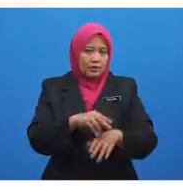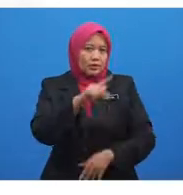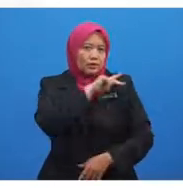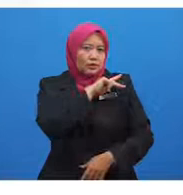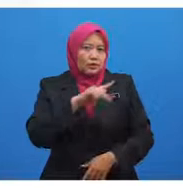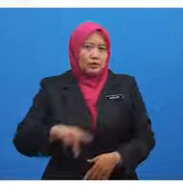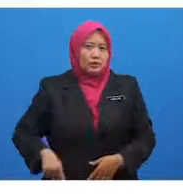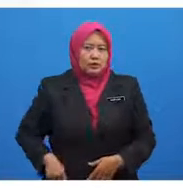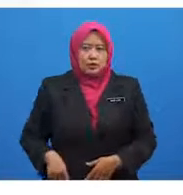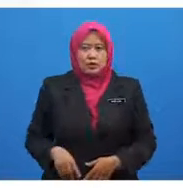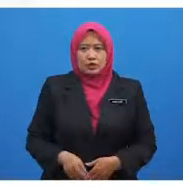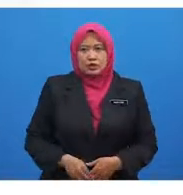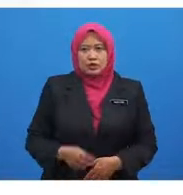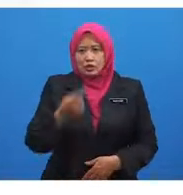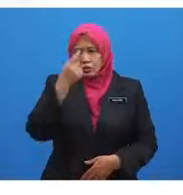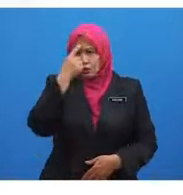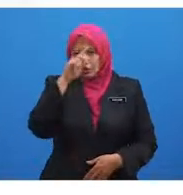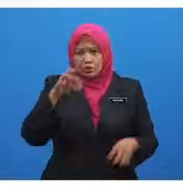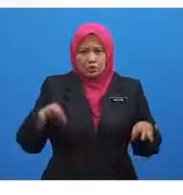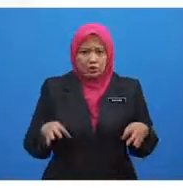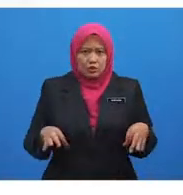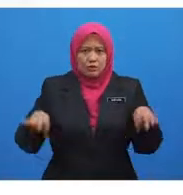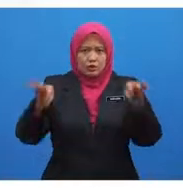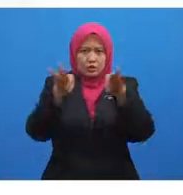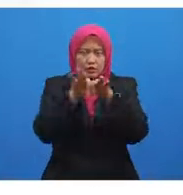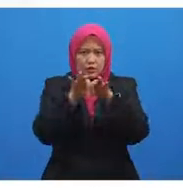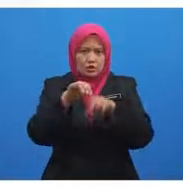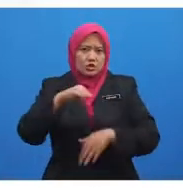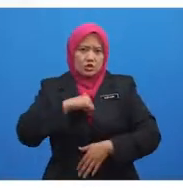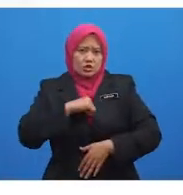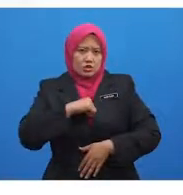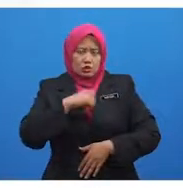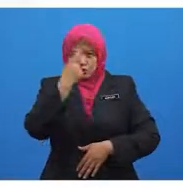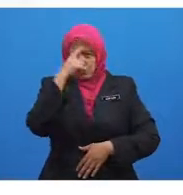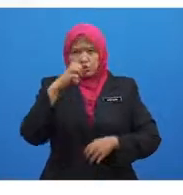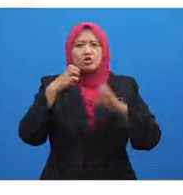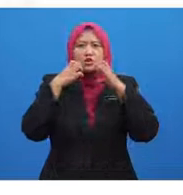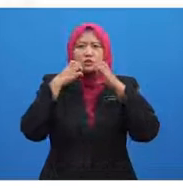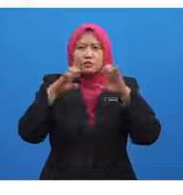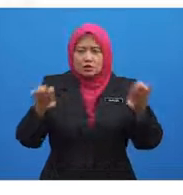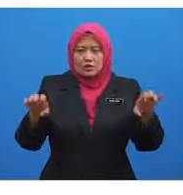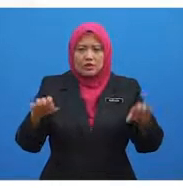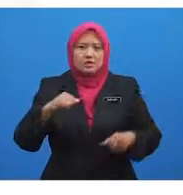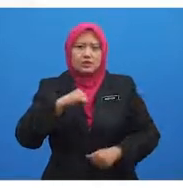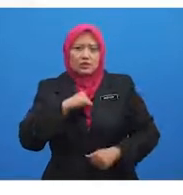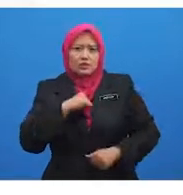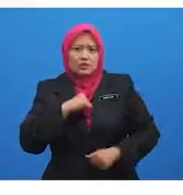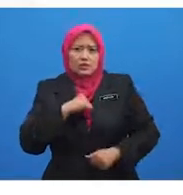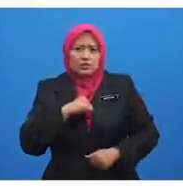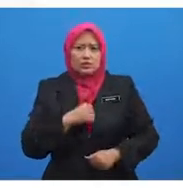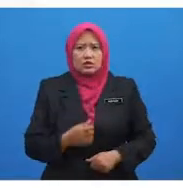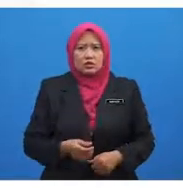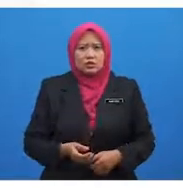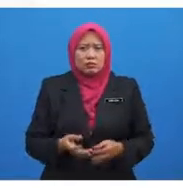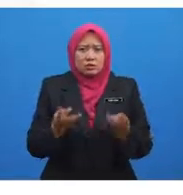diri untuk kegemilangan peribadi, sehingga sanggup mengorbankan nyawa rakyat bagi memenuhi kehendak